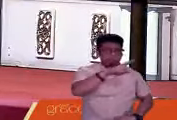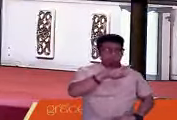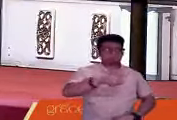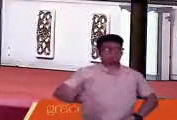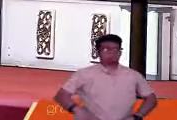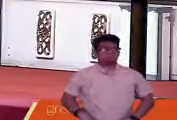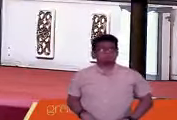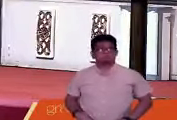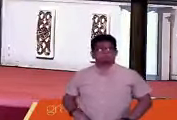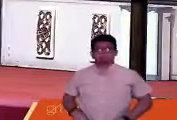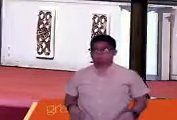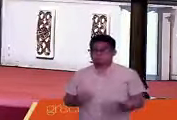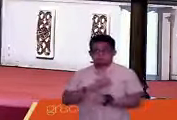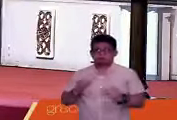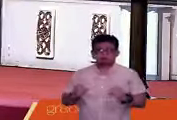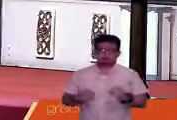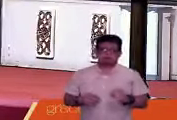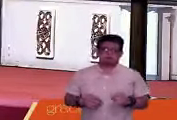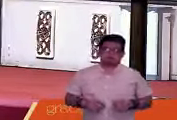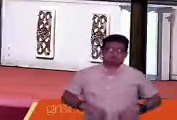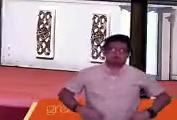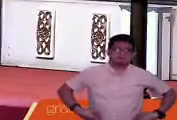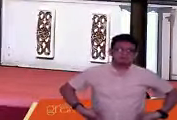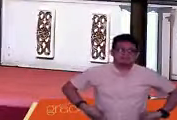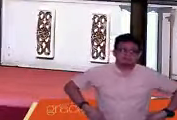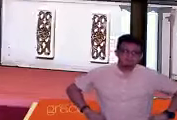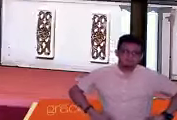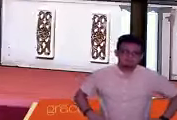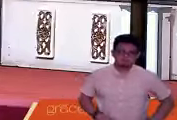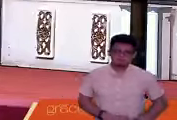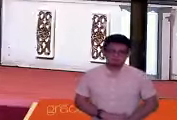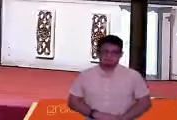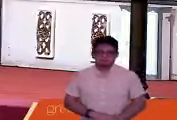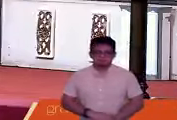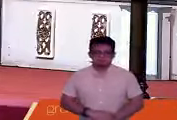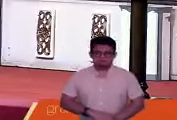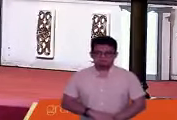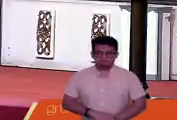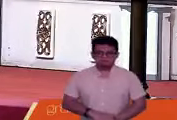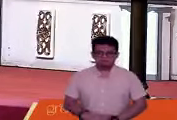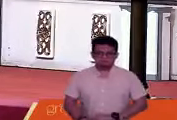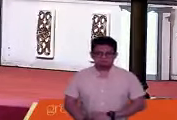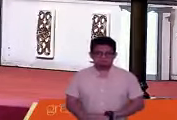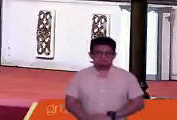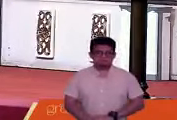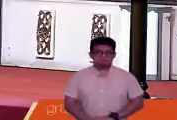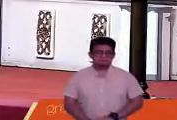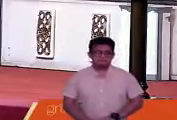Wala no. Kay kung may alsa pa ka, ipasurrender ko yung cellphone dire.